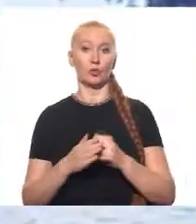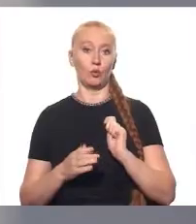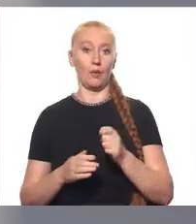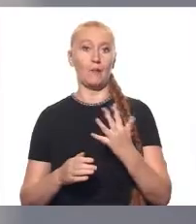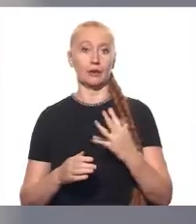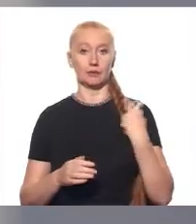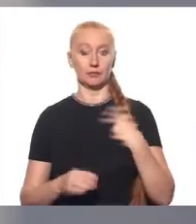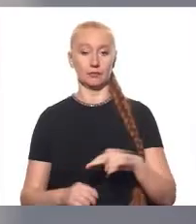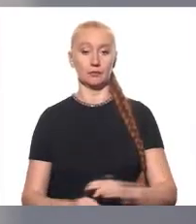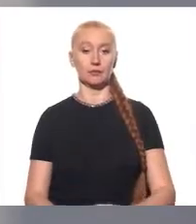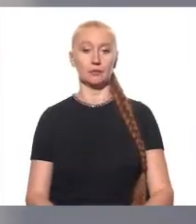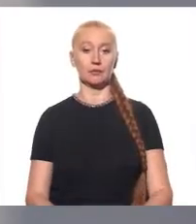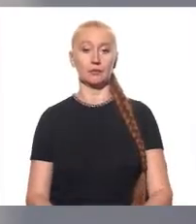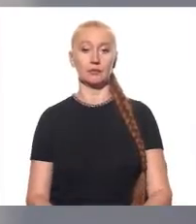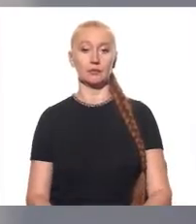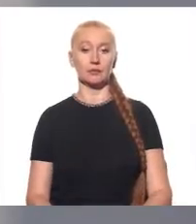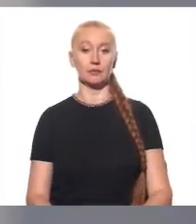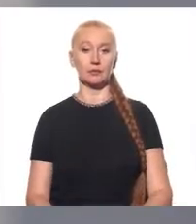років ув'язнення.